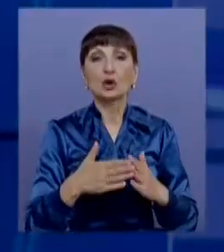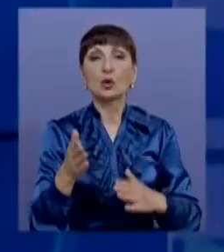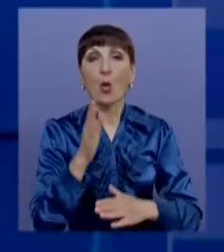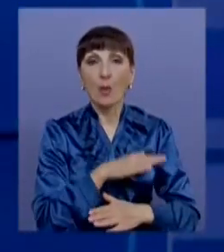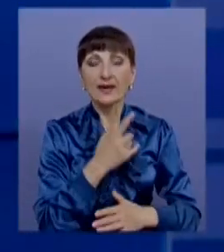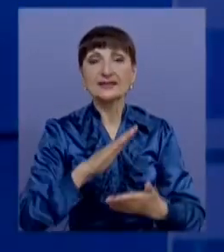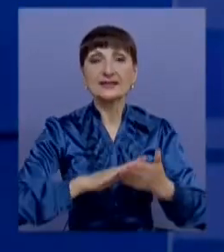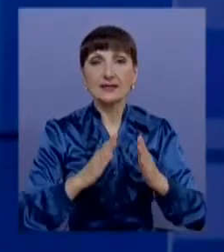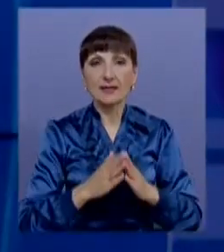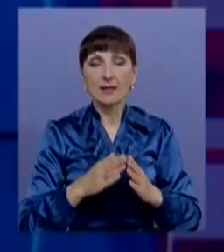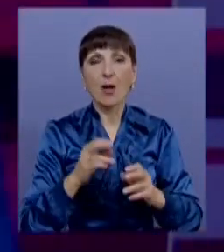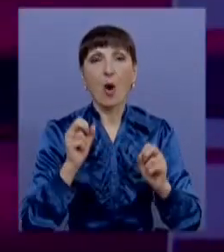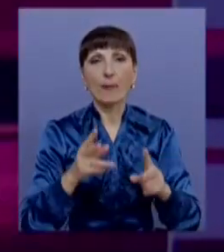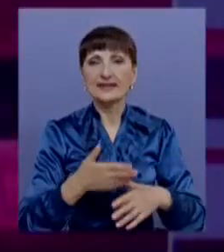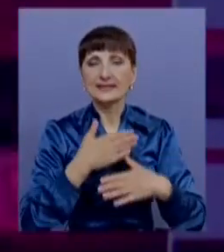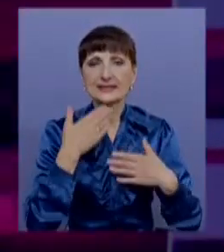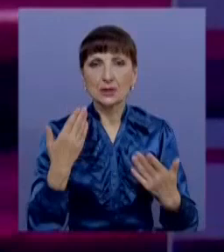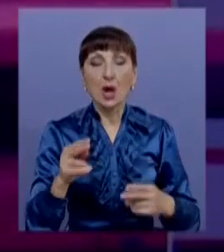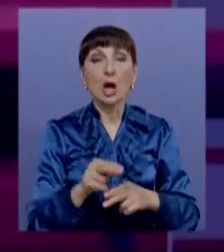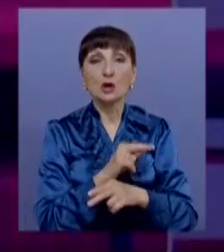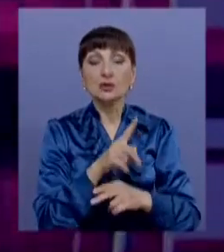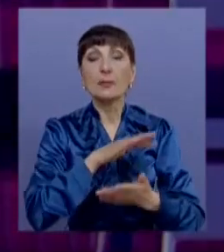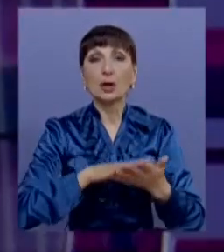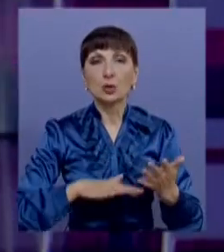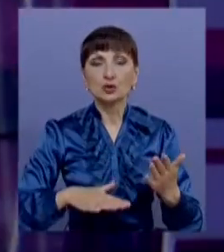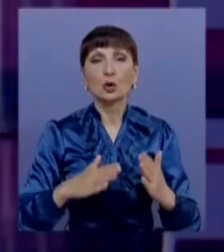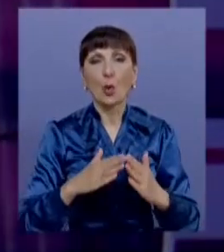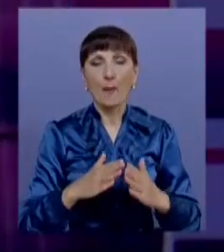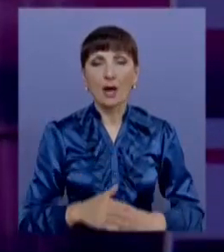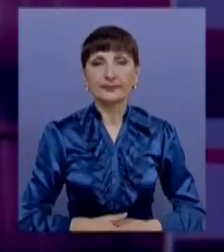Их состояние не вызывает опасений. Лечение они продолжат